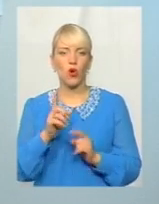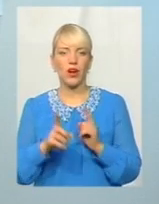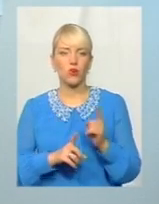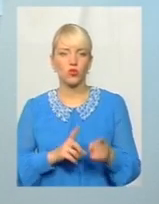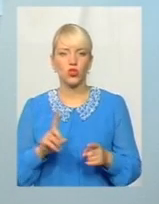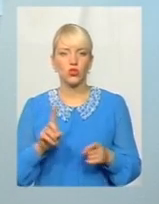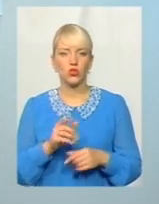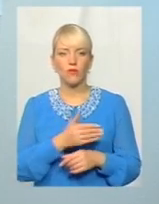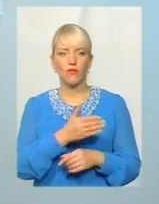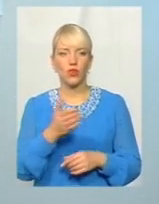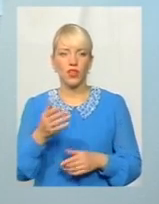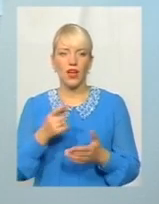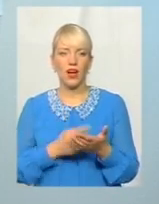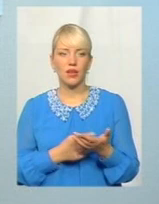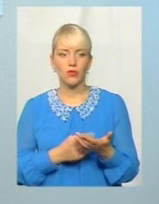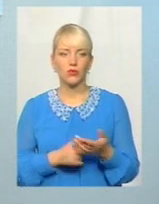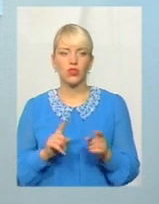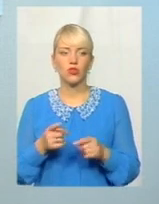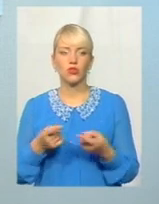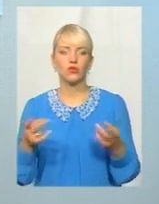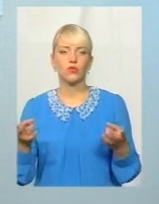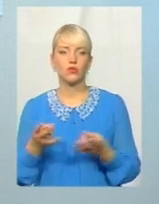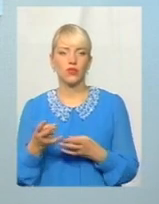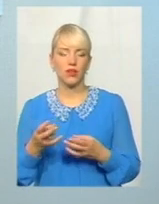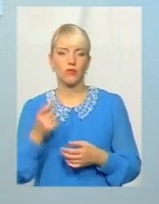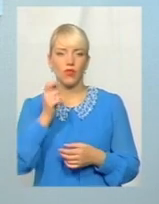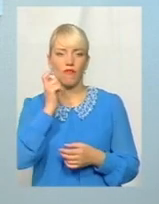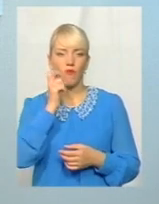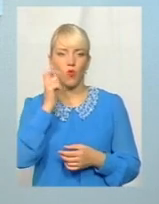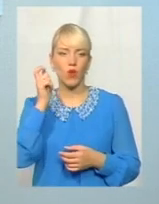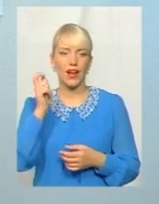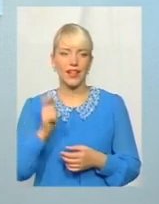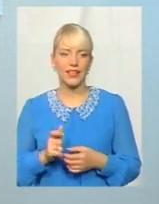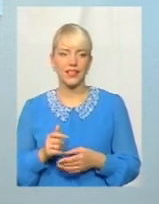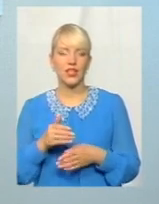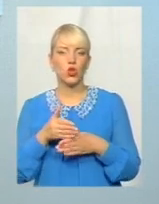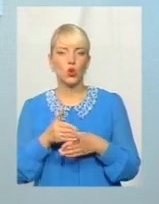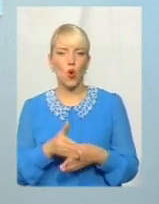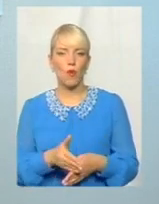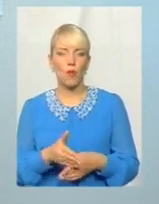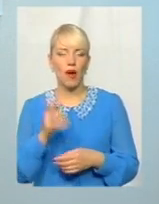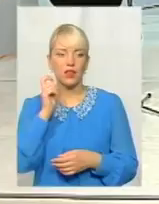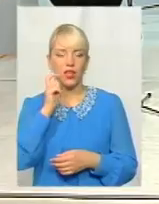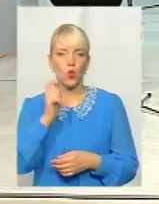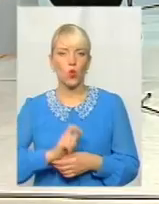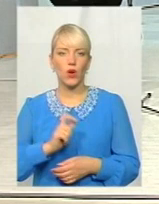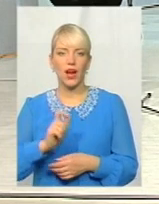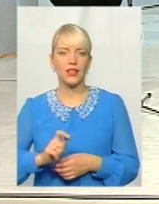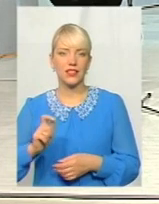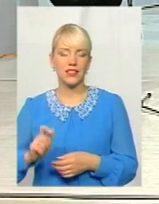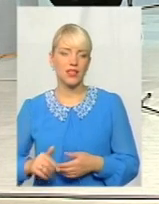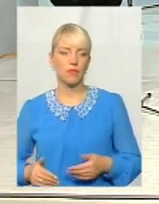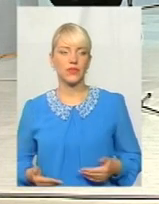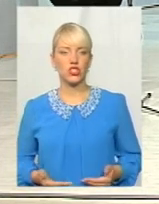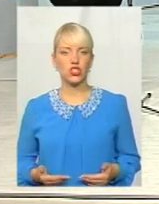ну, аргументувати перед ними, чому потрібно в Україні допомагати українцям